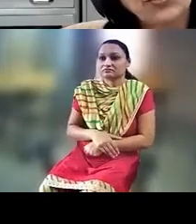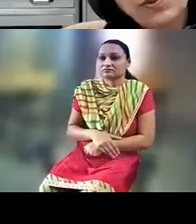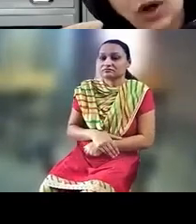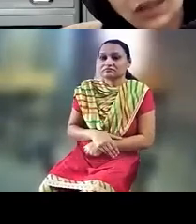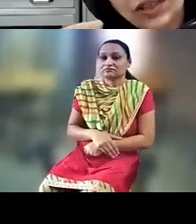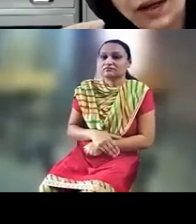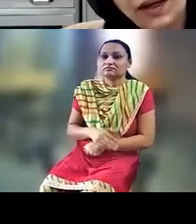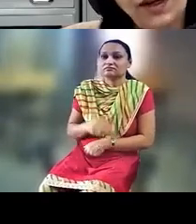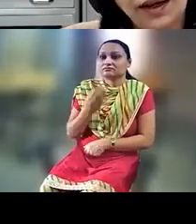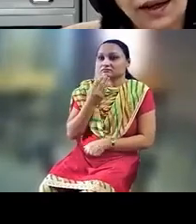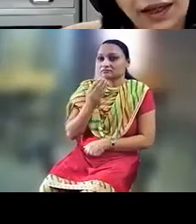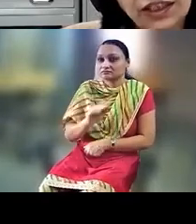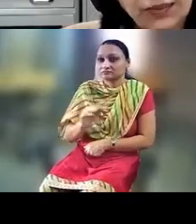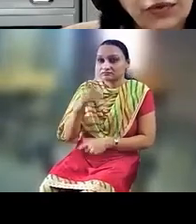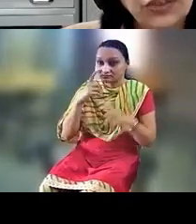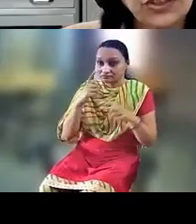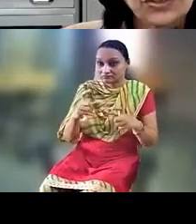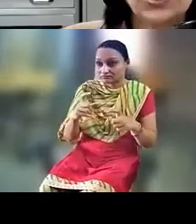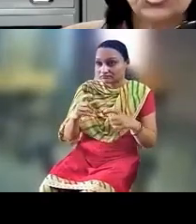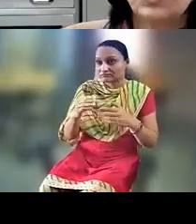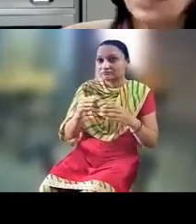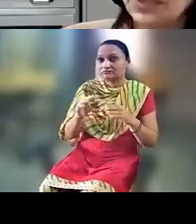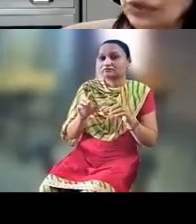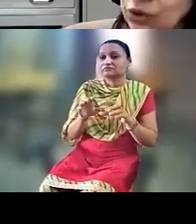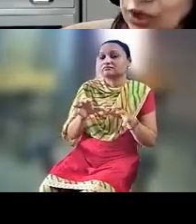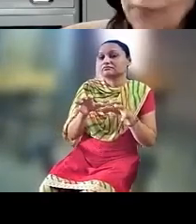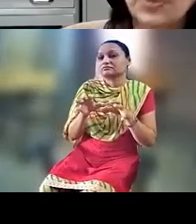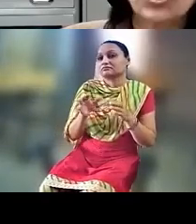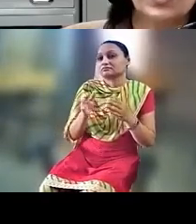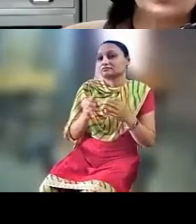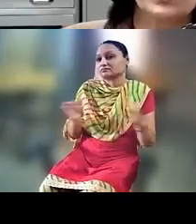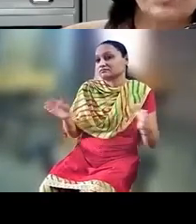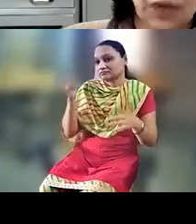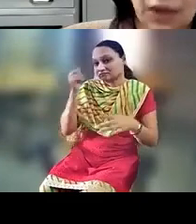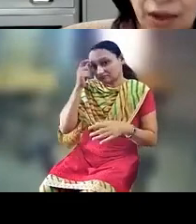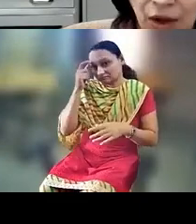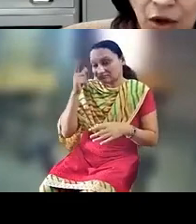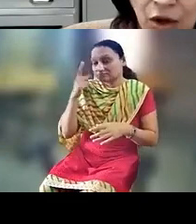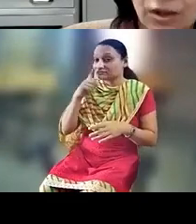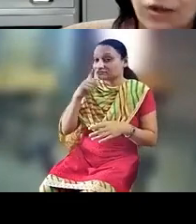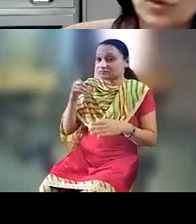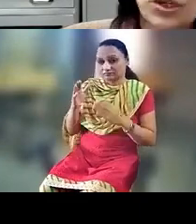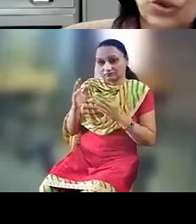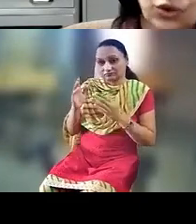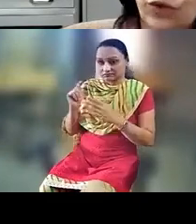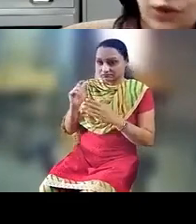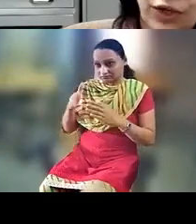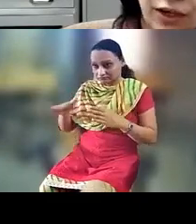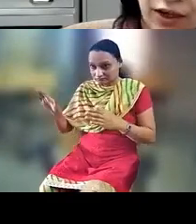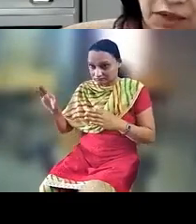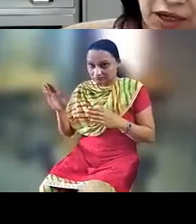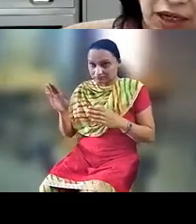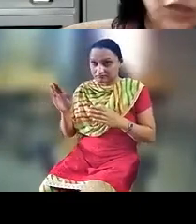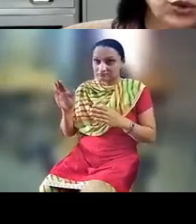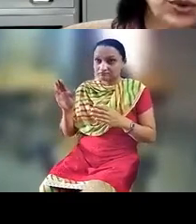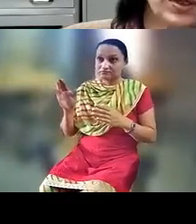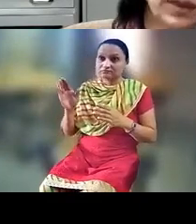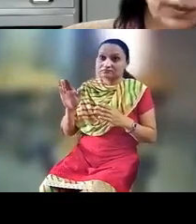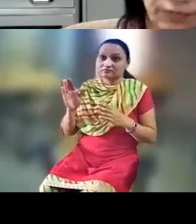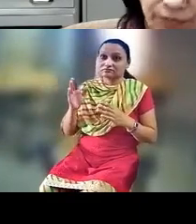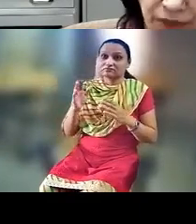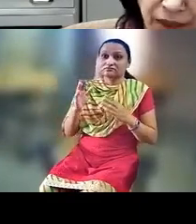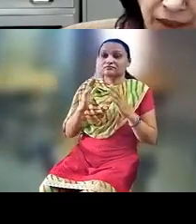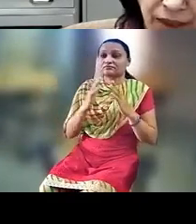थे क्योंकि बहुत सारे ऐसे प्रोफेशन थे जिसमें मदर्स को काम पे जाना था और वो बच्चों को फिर उन्हें घर में अकेला छोड़ना